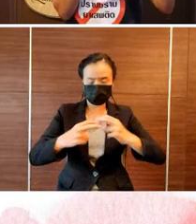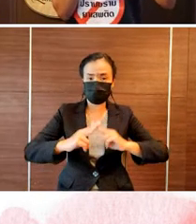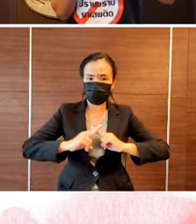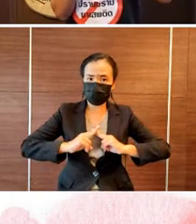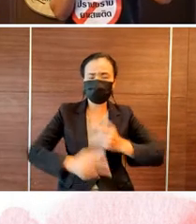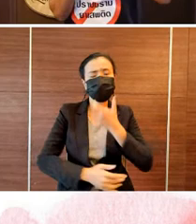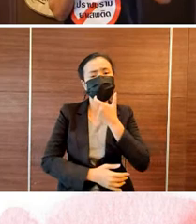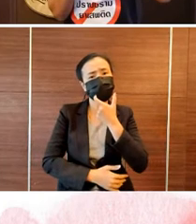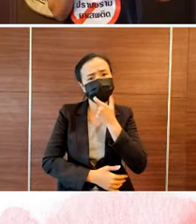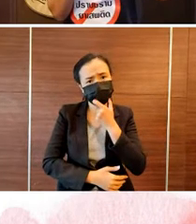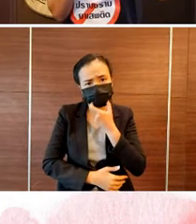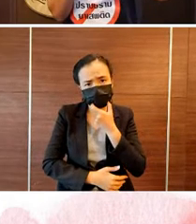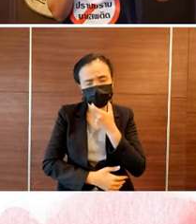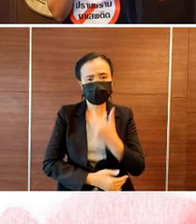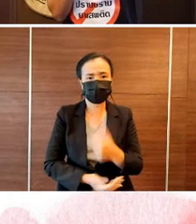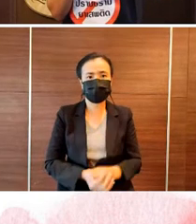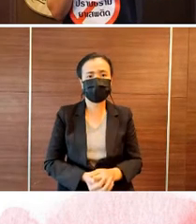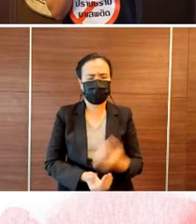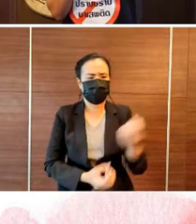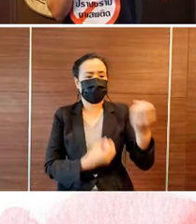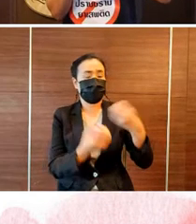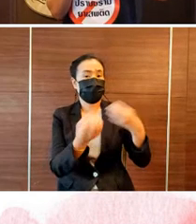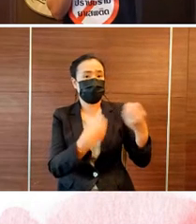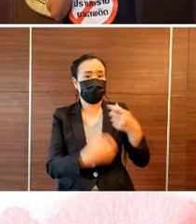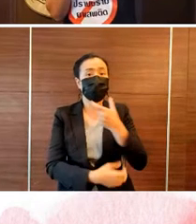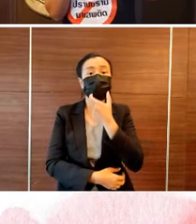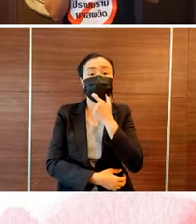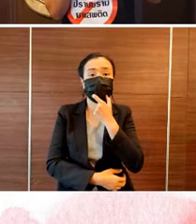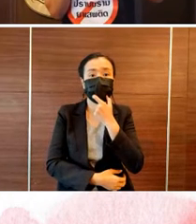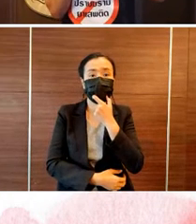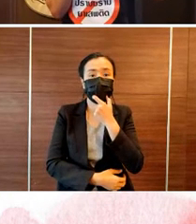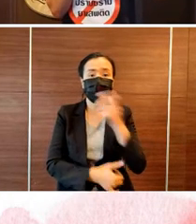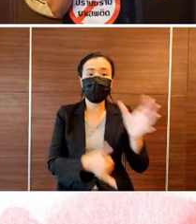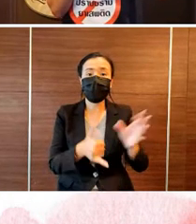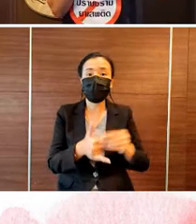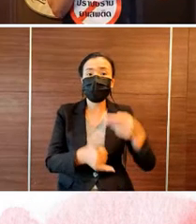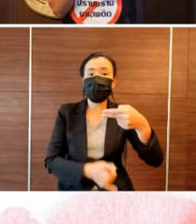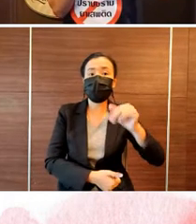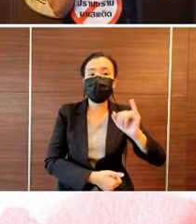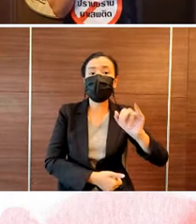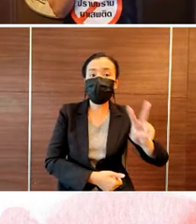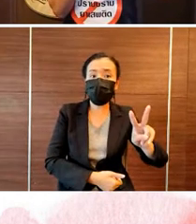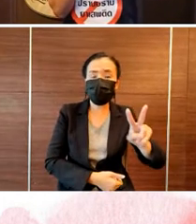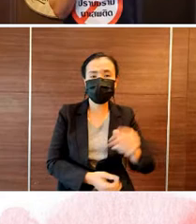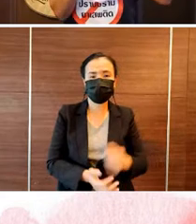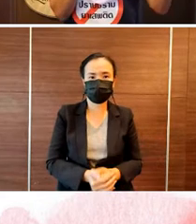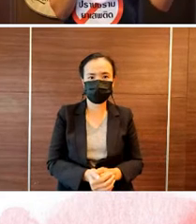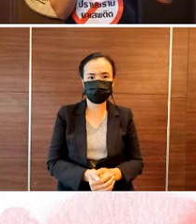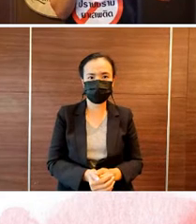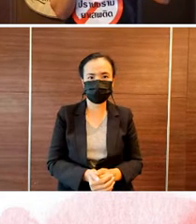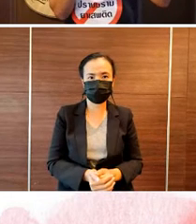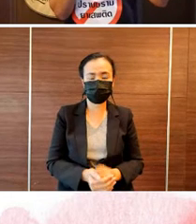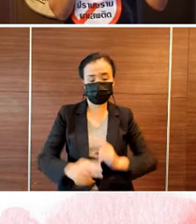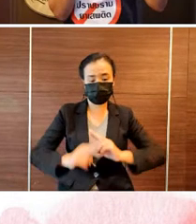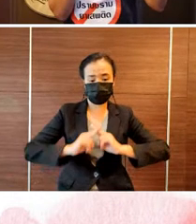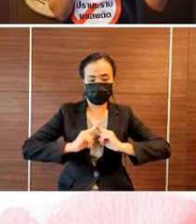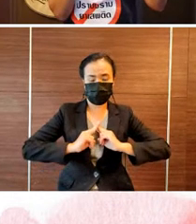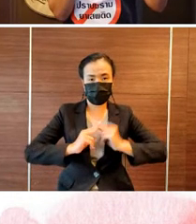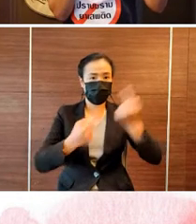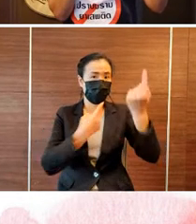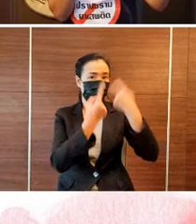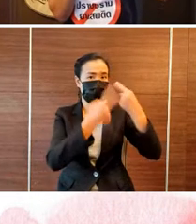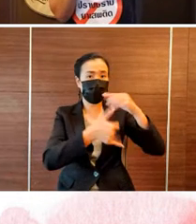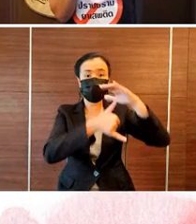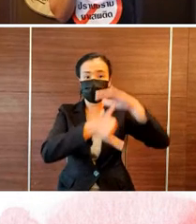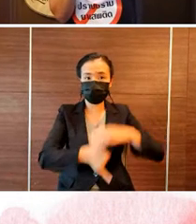ย์กับการที่ถูกบอกว่าเกย์เท่ากับ HIV นะคะกับความเป็นการมีตัวตนหรือการถูกตีตราเลือกป